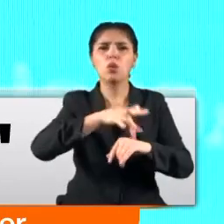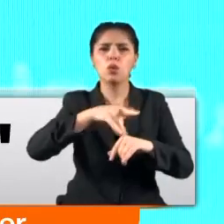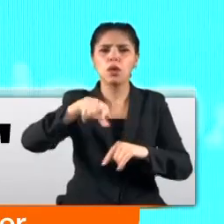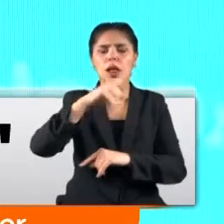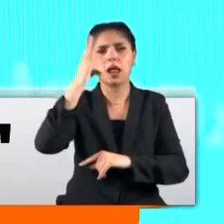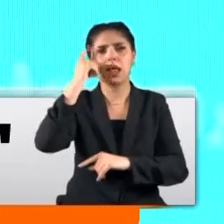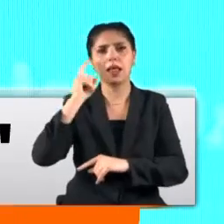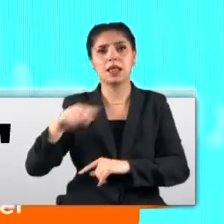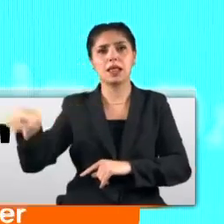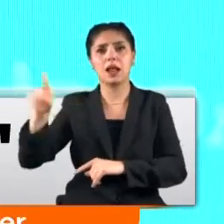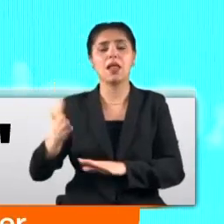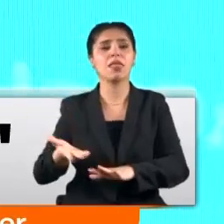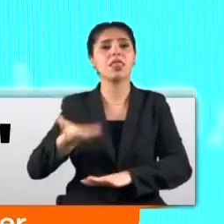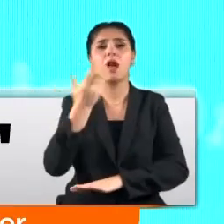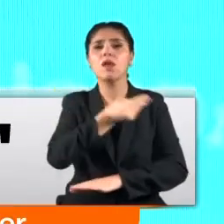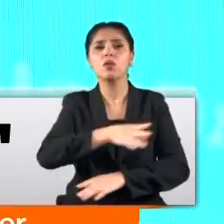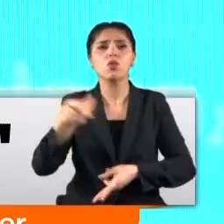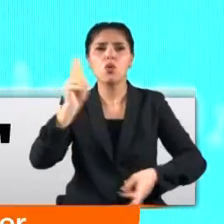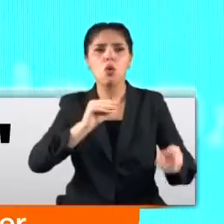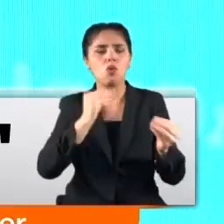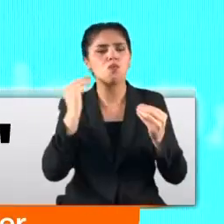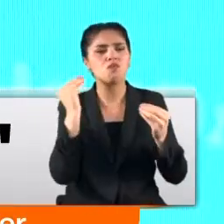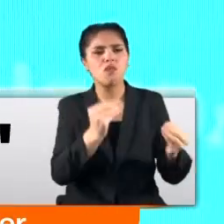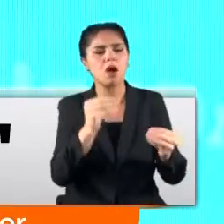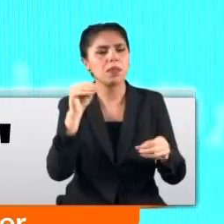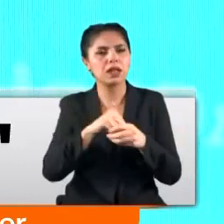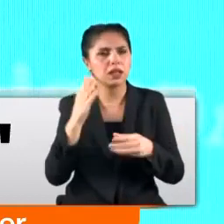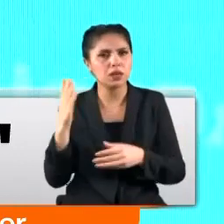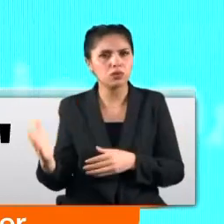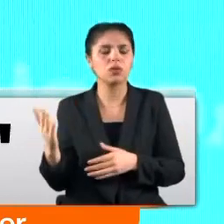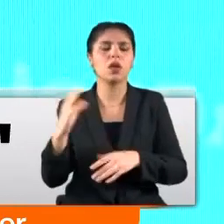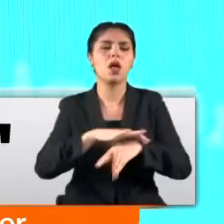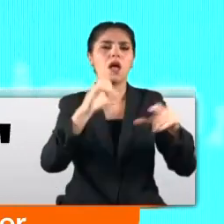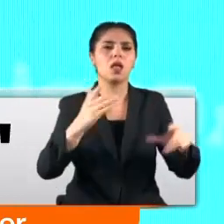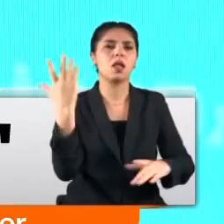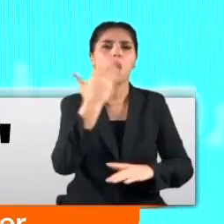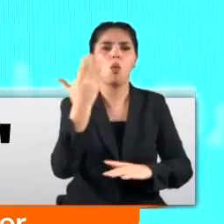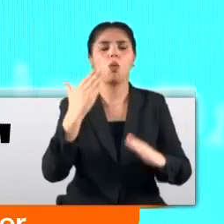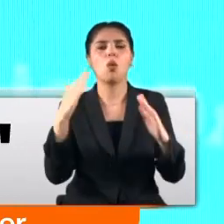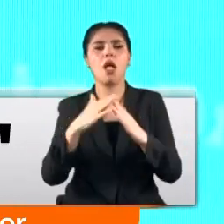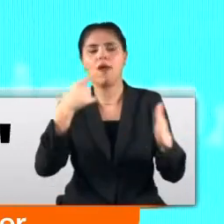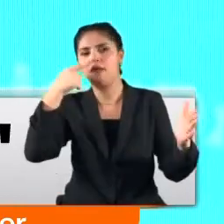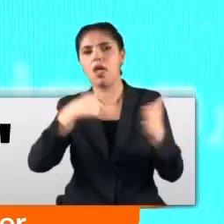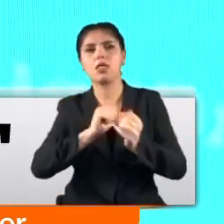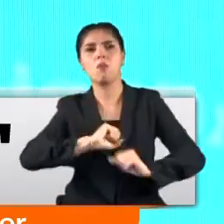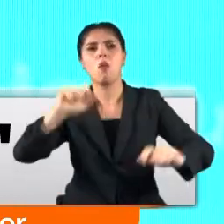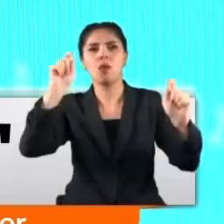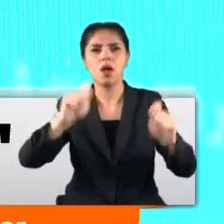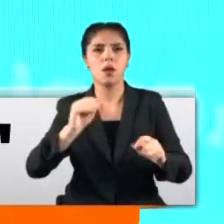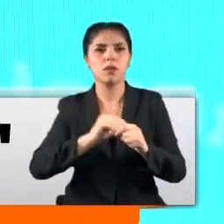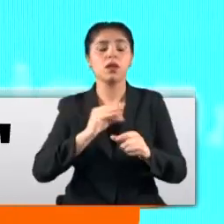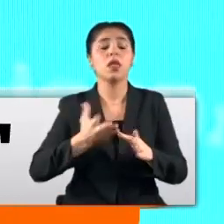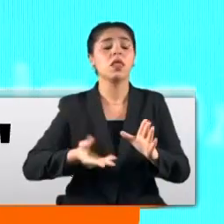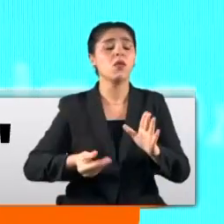daha Ç öldürmesi hastane okul ev vurması daha fazla masum